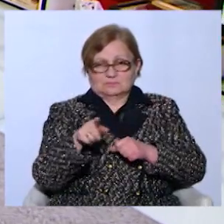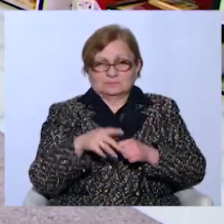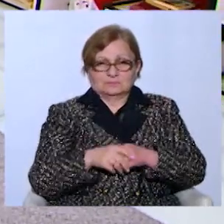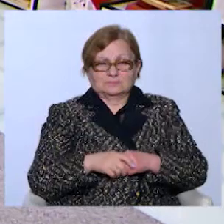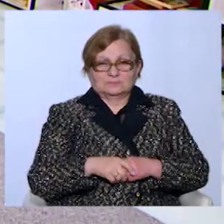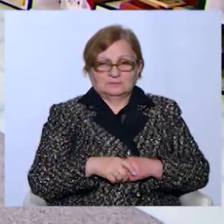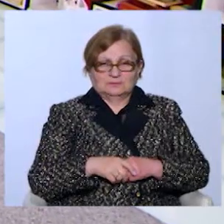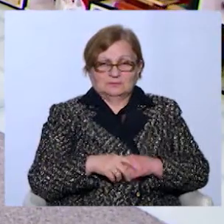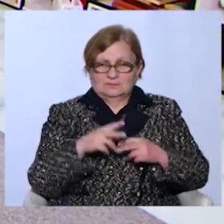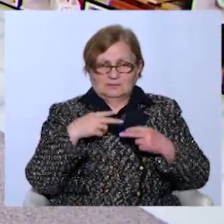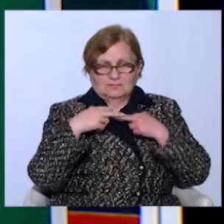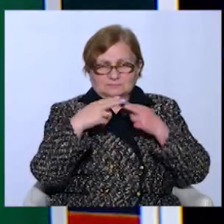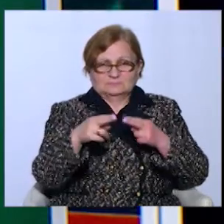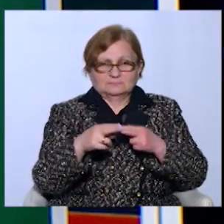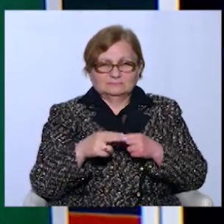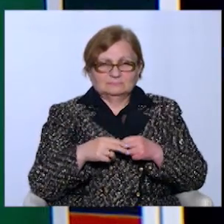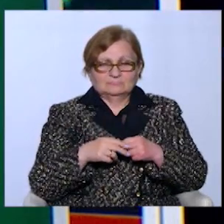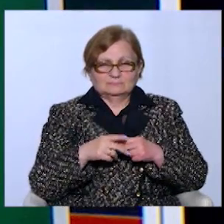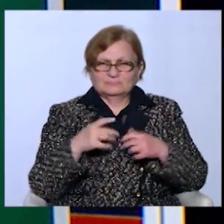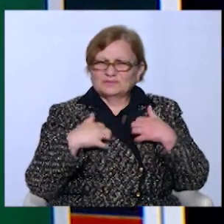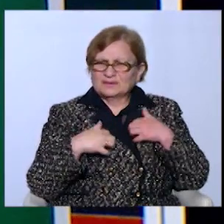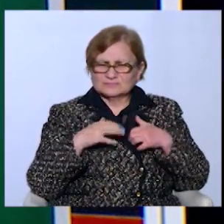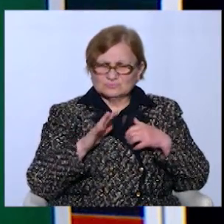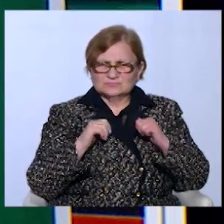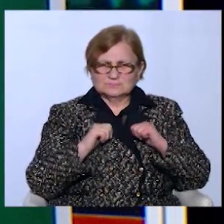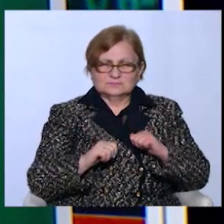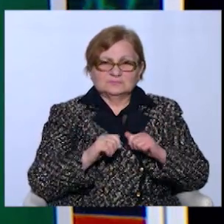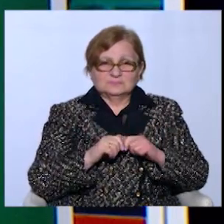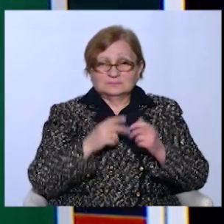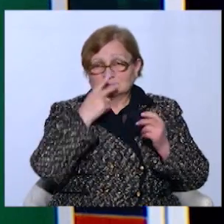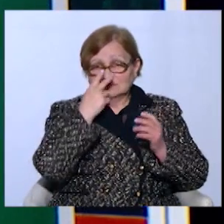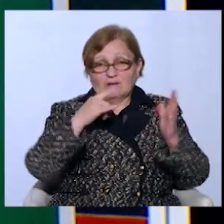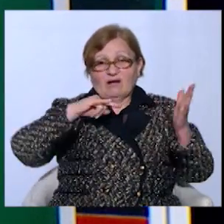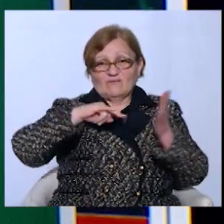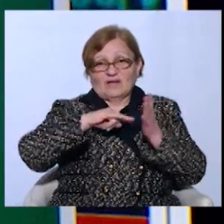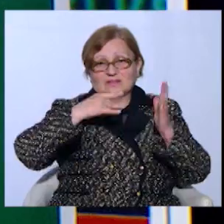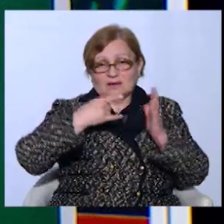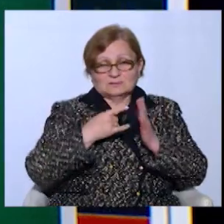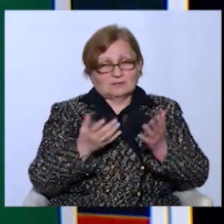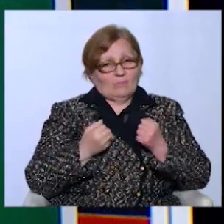გადაკეცეთ და მოაჭერით. არი ჩქაროთ, აი ასეთი კვადრატი მივიღე.